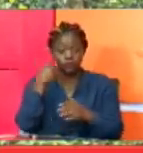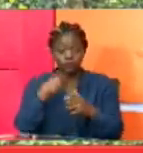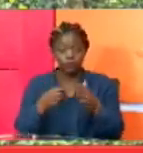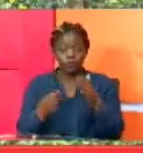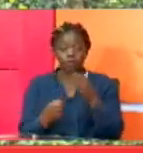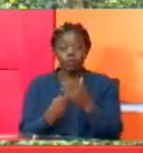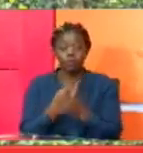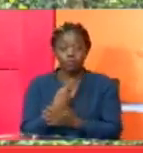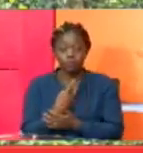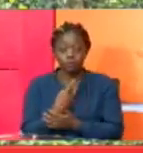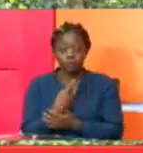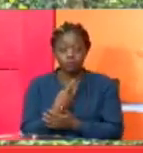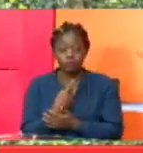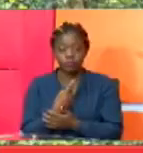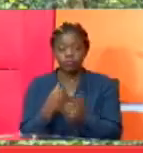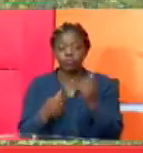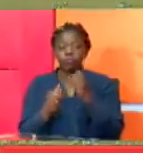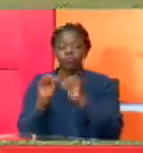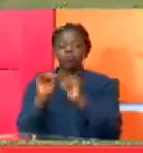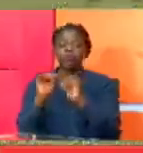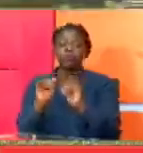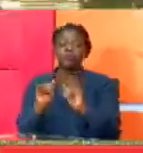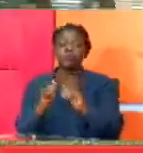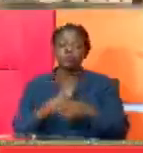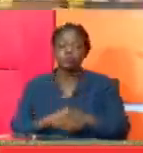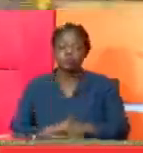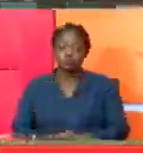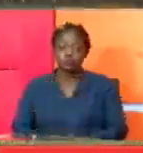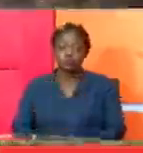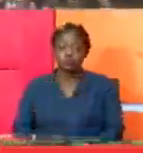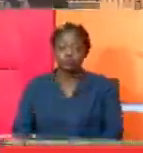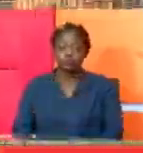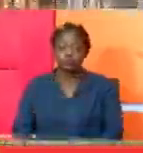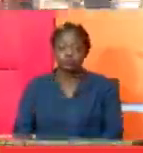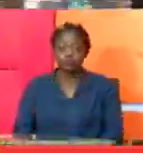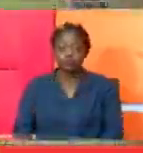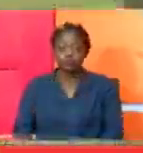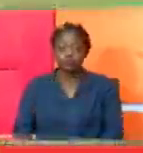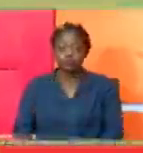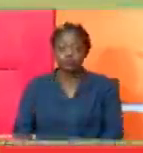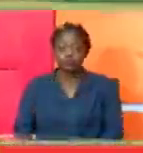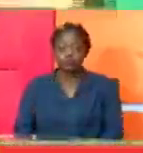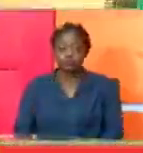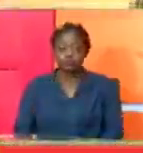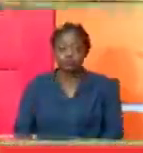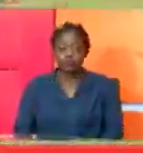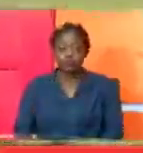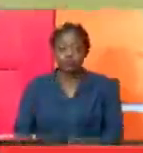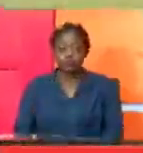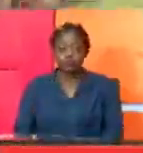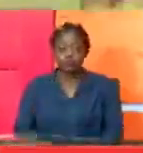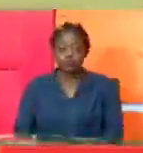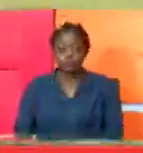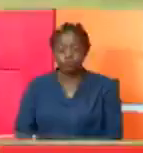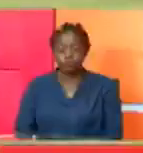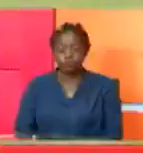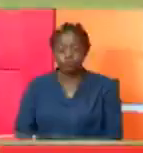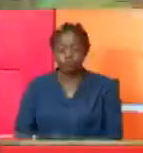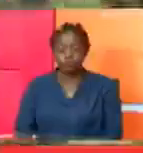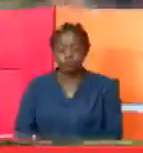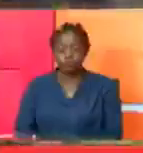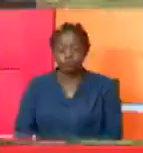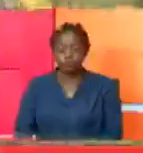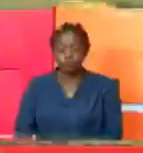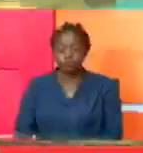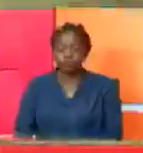egiriwo gye bawangaalira eyo. Rhinos Athletic Club yetwala kirabu y'omuzannyo gwa ragibe eya Rhinos Ragibe